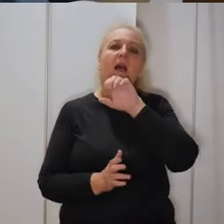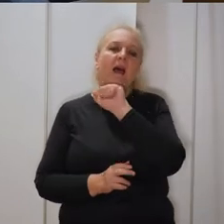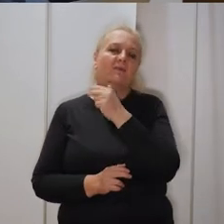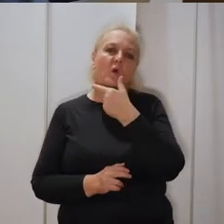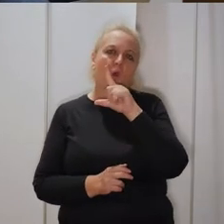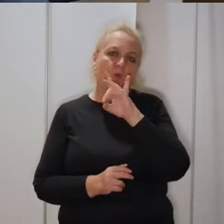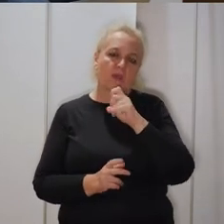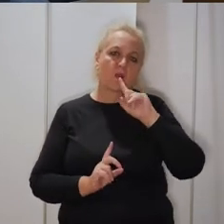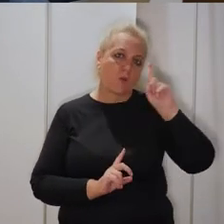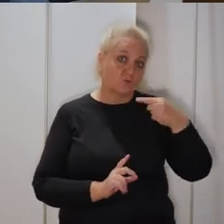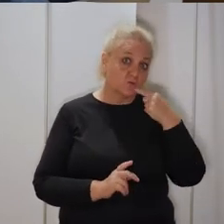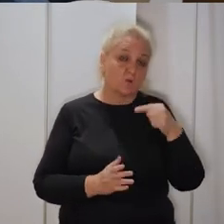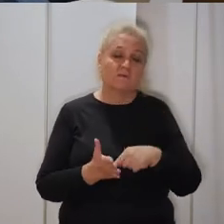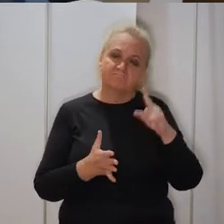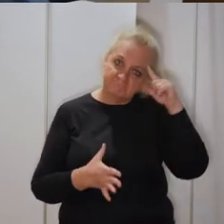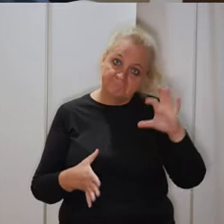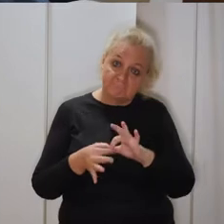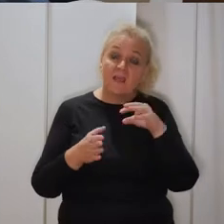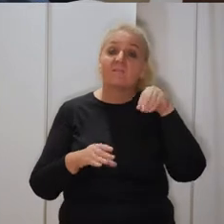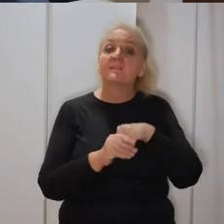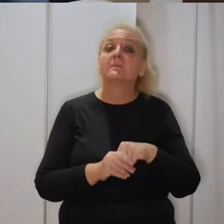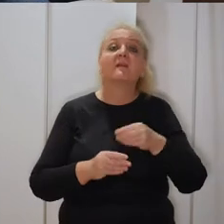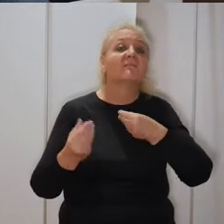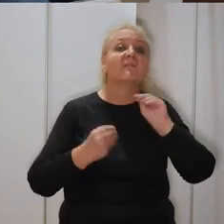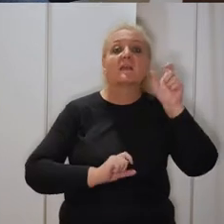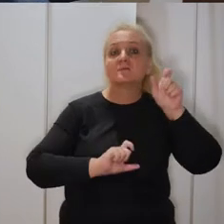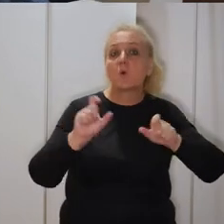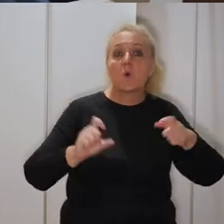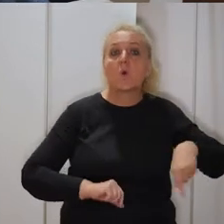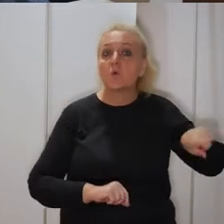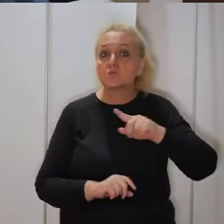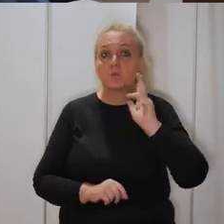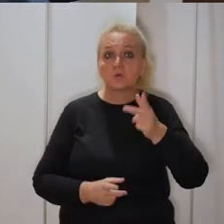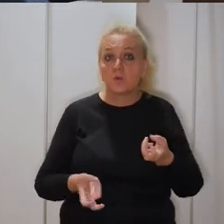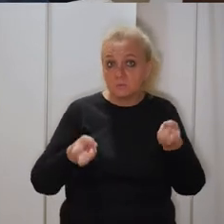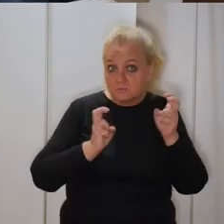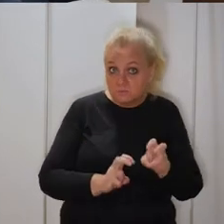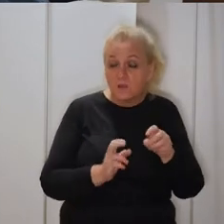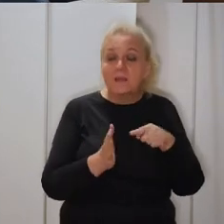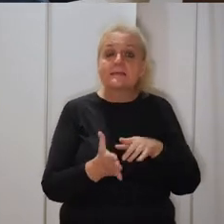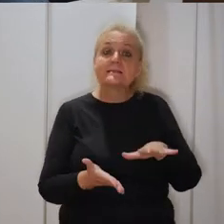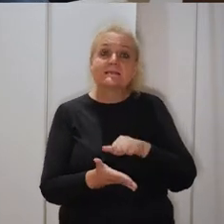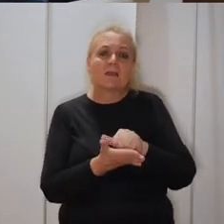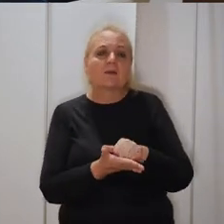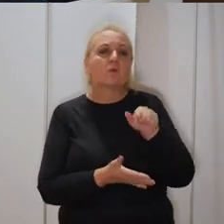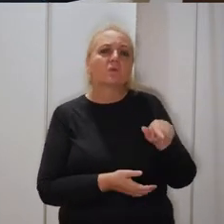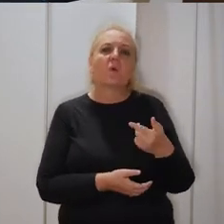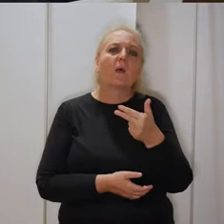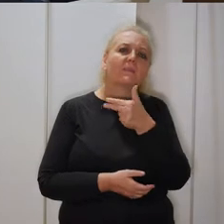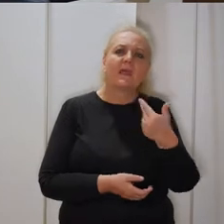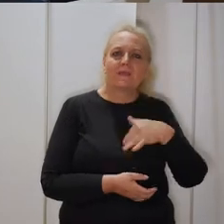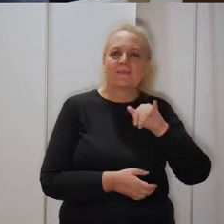komiksowe, zaangażowane antologie komiksowe, gdzie grono różnych osób tworzących zajmuje się właśnie takimi niewygodnymi